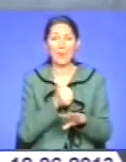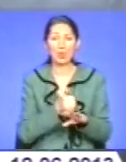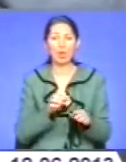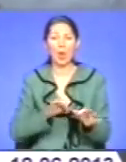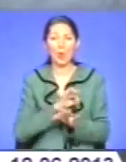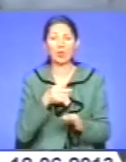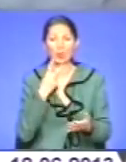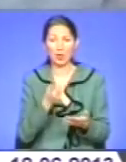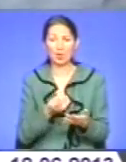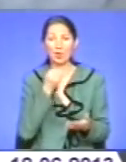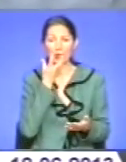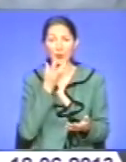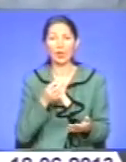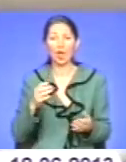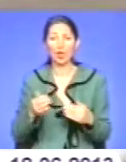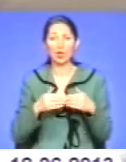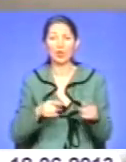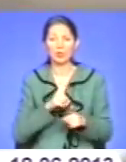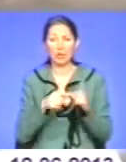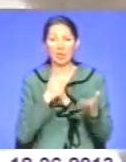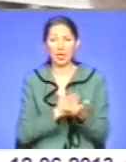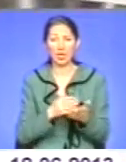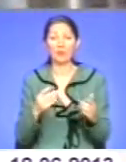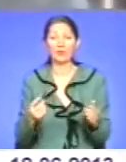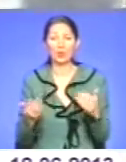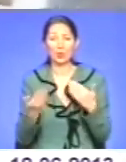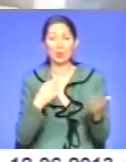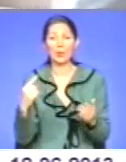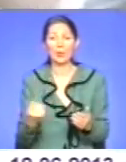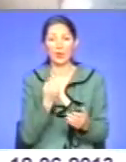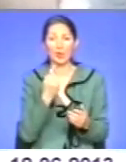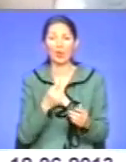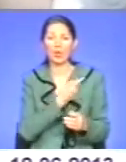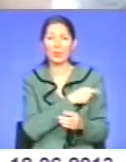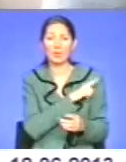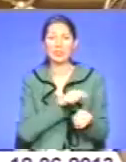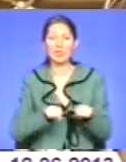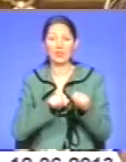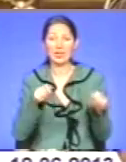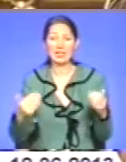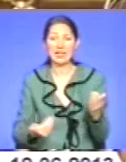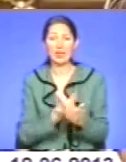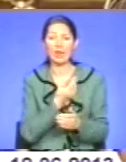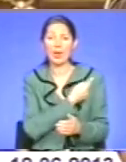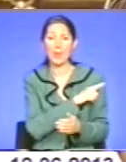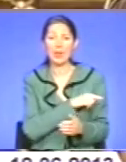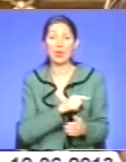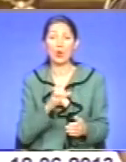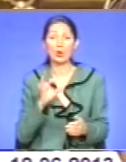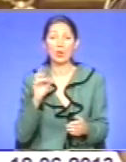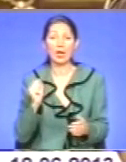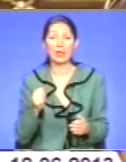Це стосується первинної медицини та відкриття нових медико-соціальних та перинатальних центрів. Люди задоволені